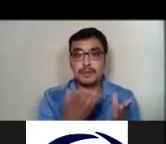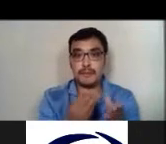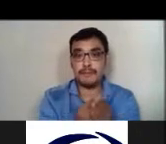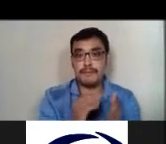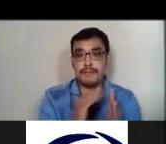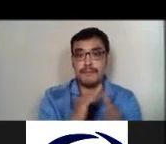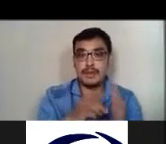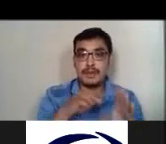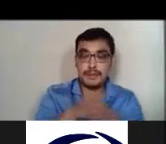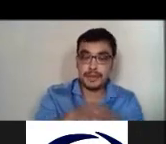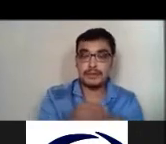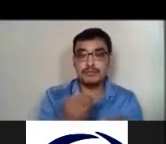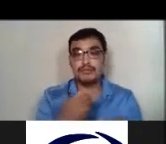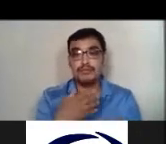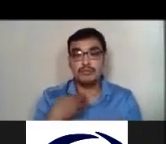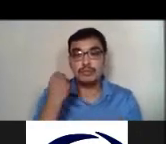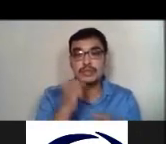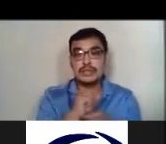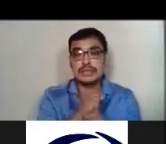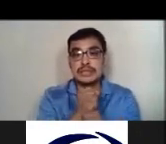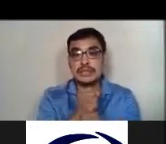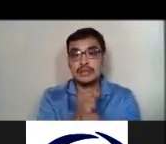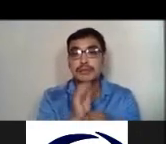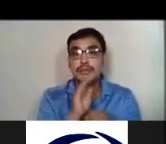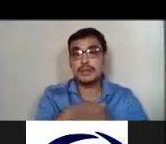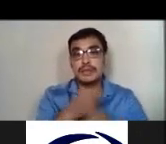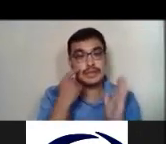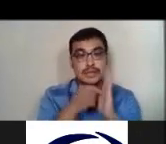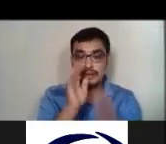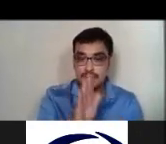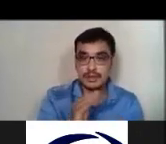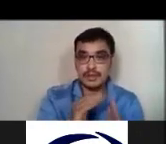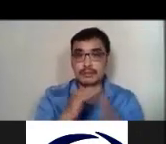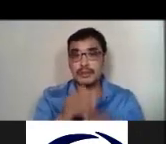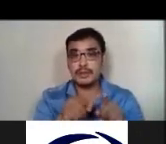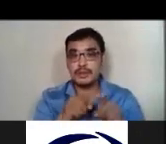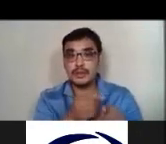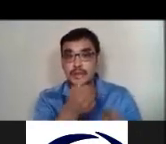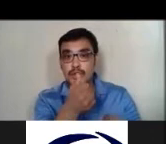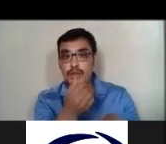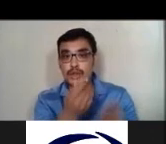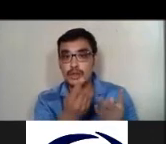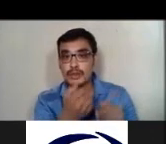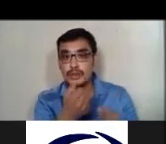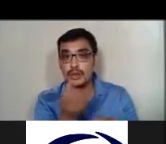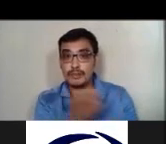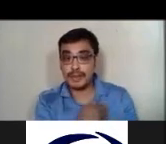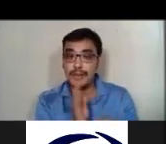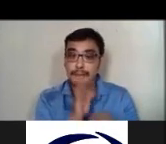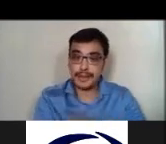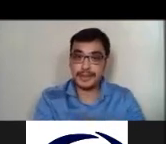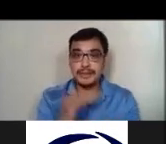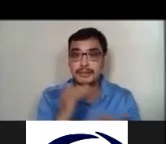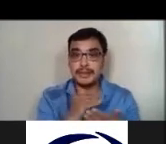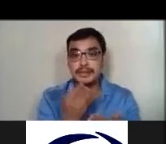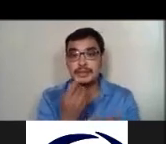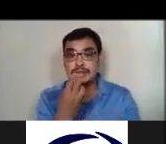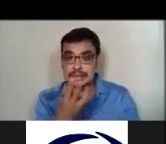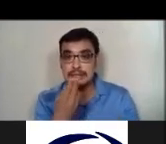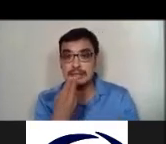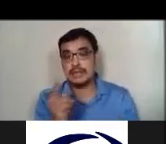सुसाइड रिस्क बढी देखिया छ. फ्यामिली साइज चाहिँ 6,000 बढी परिवार भएको बच्चा चाहिँ 3,000 बढी बच्चा